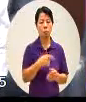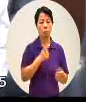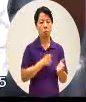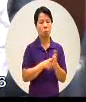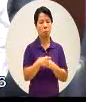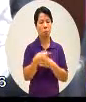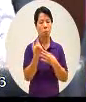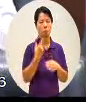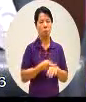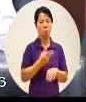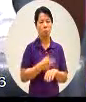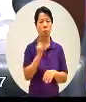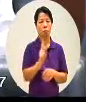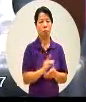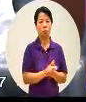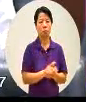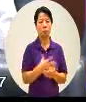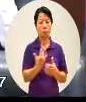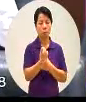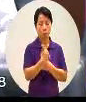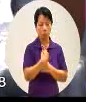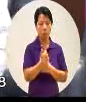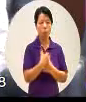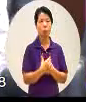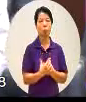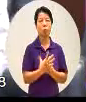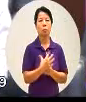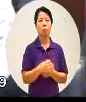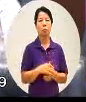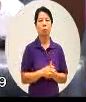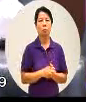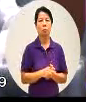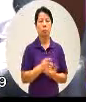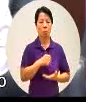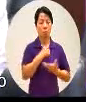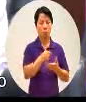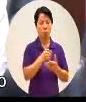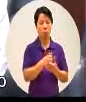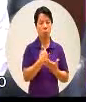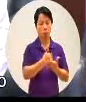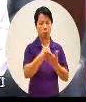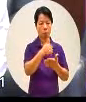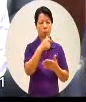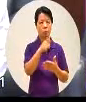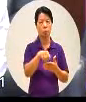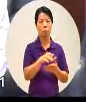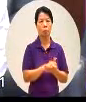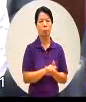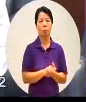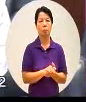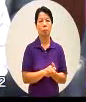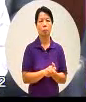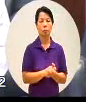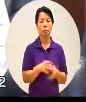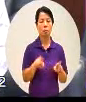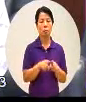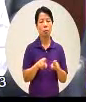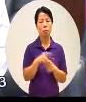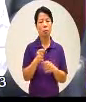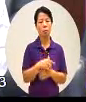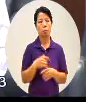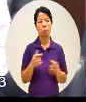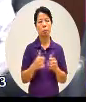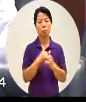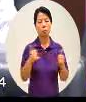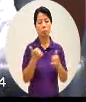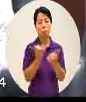解，来跟我询问征询我的意见，聘我做顾问，是不是？哦啊，一般我民意代表不赶